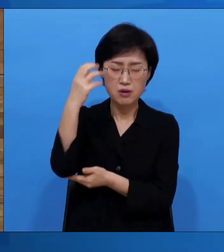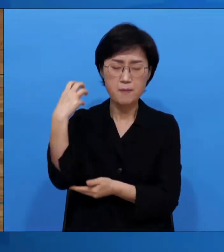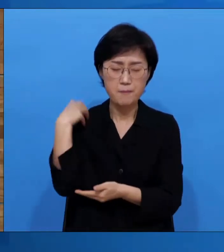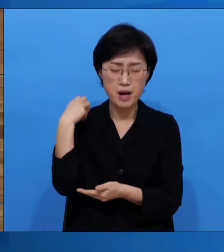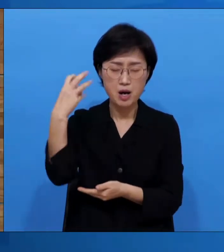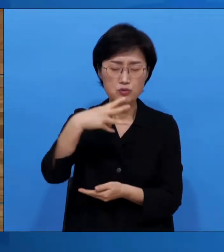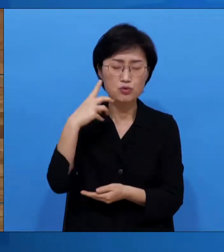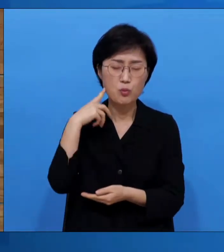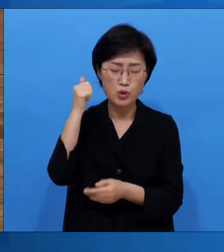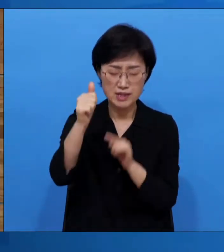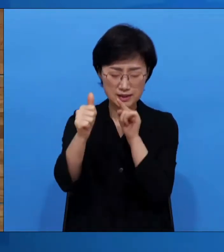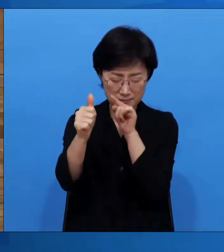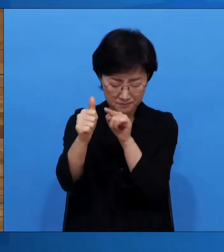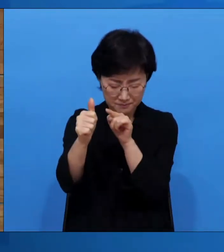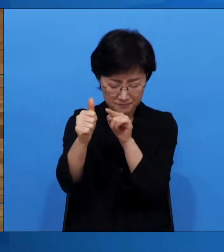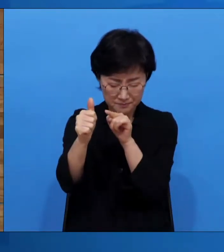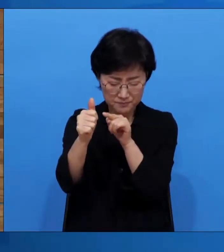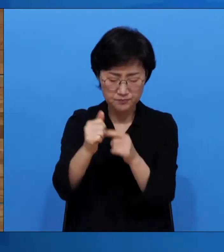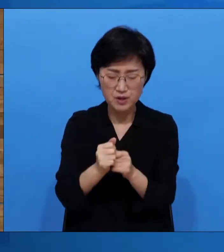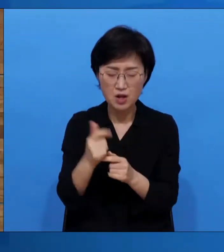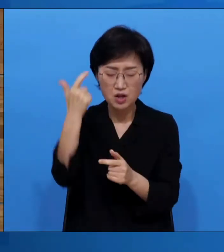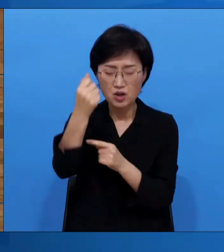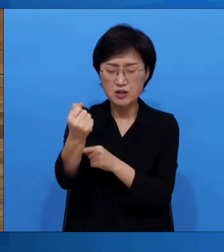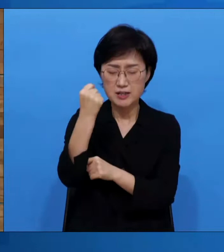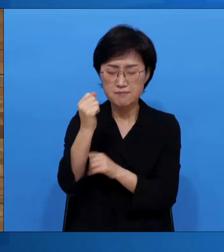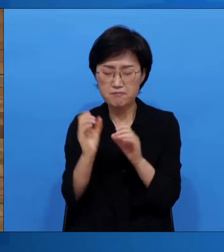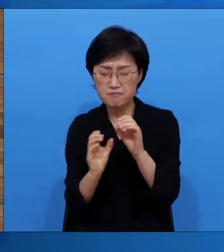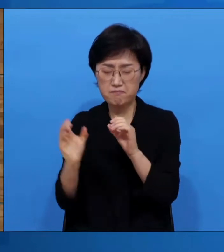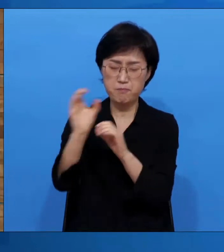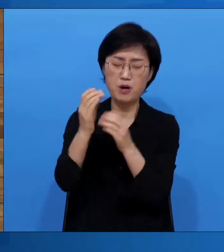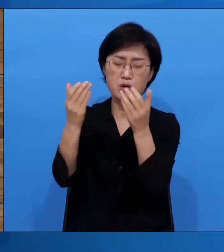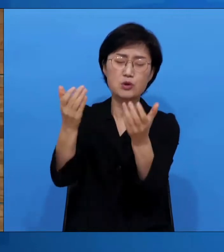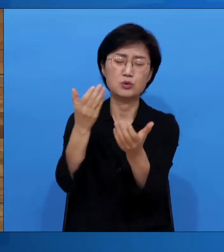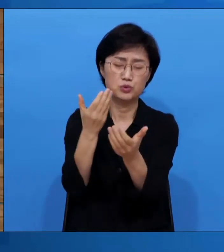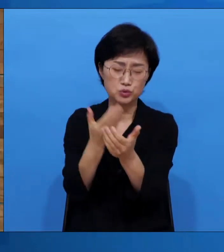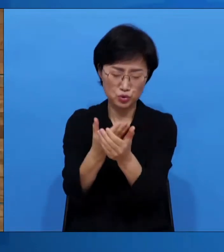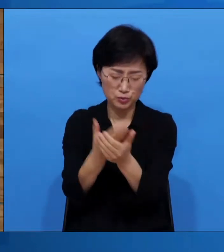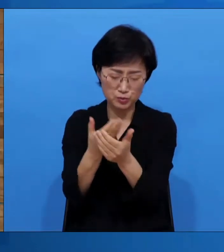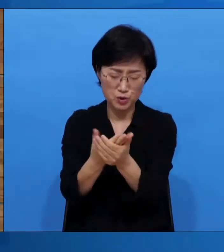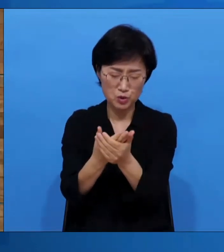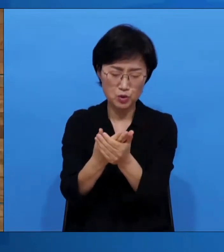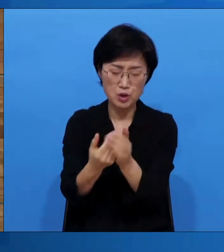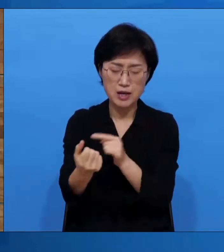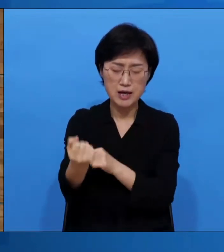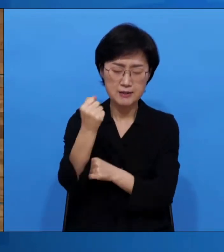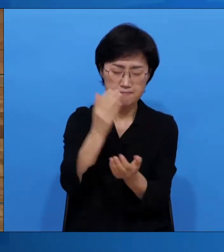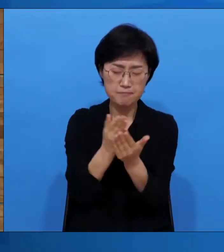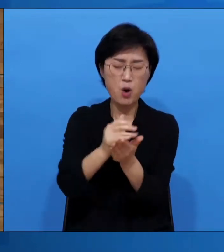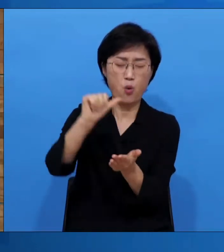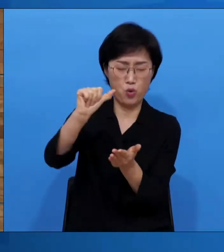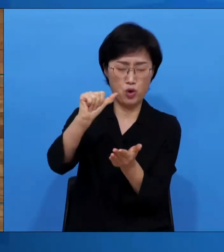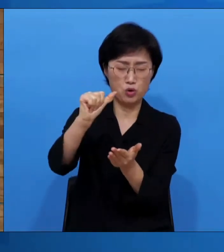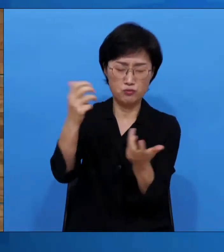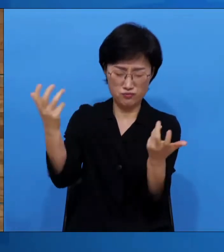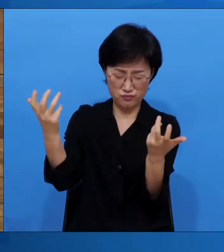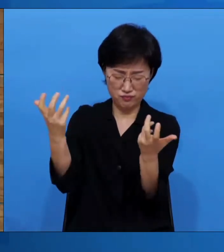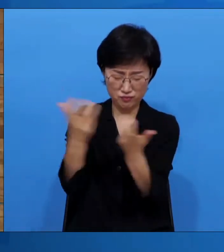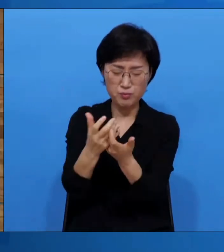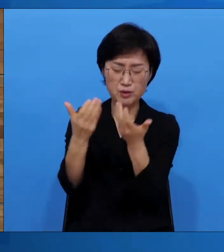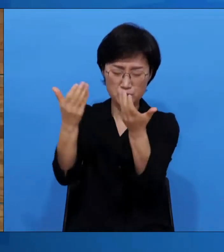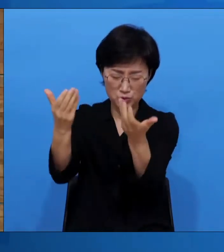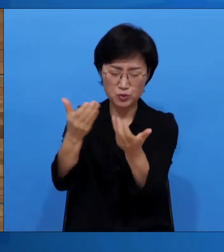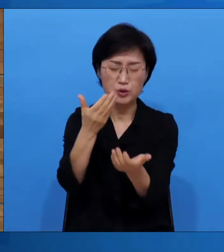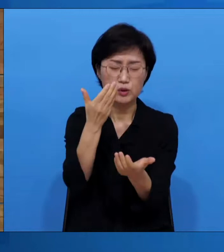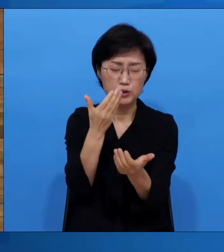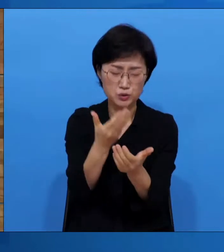당회장 유광수 목사님께 갑절의 영감을 더하여 주옵시고 오력으로 충만케 역사하여 주시옵소서. Bestow upon our session